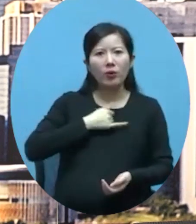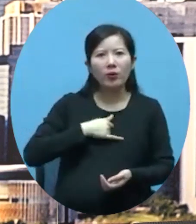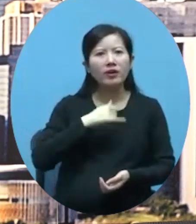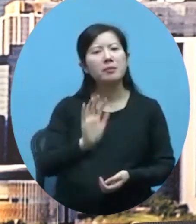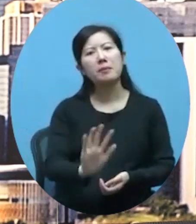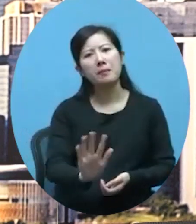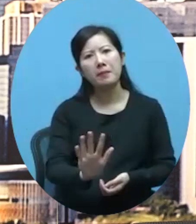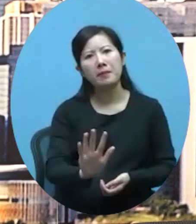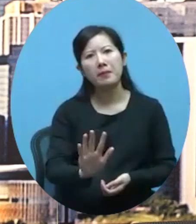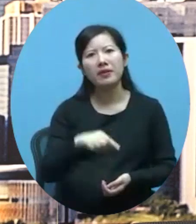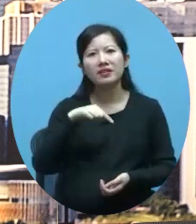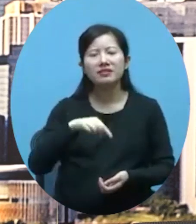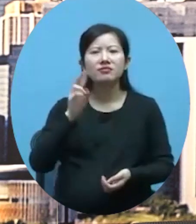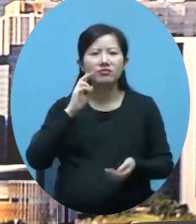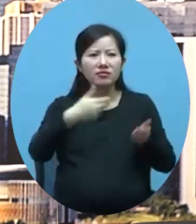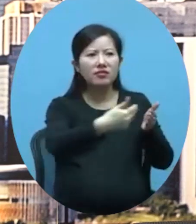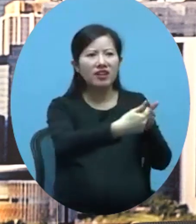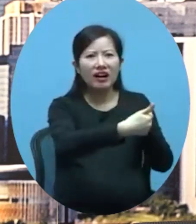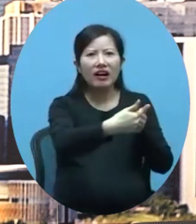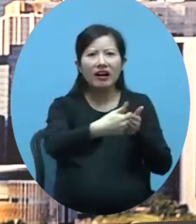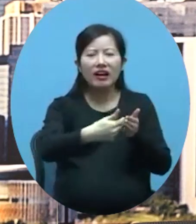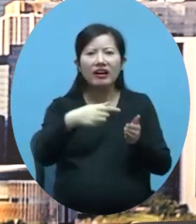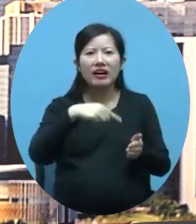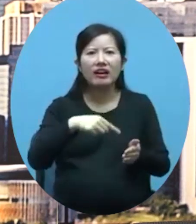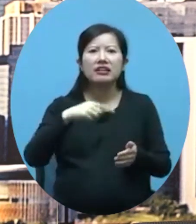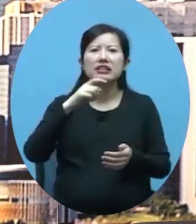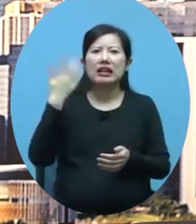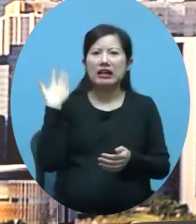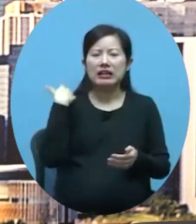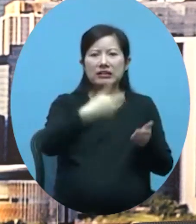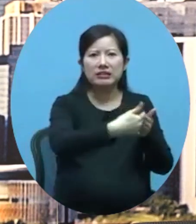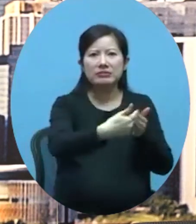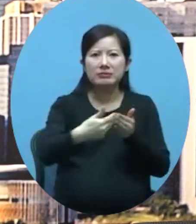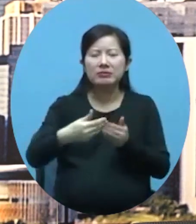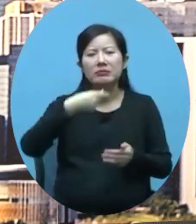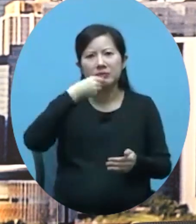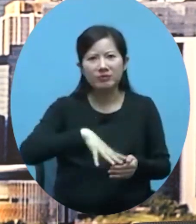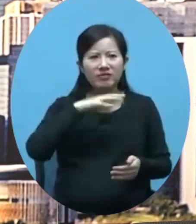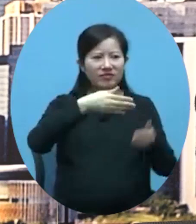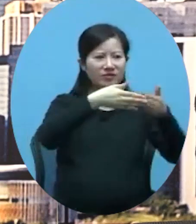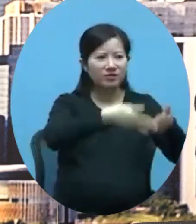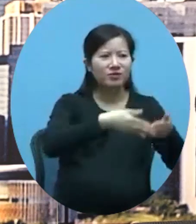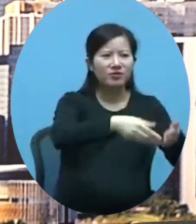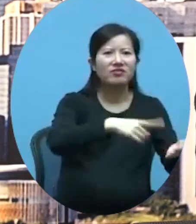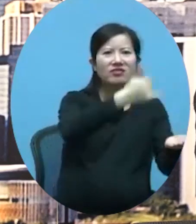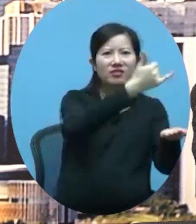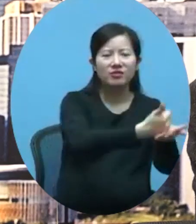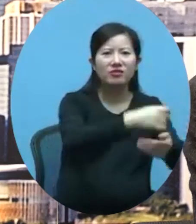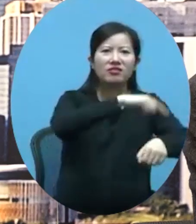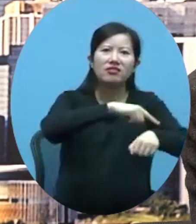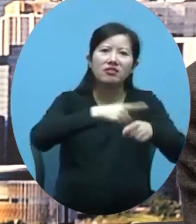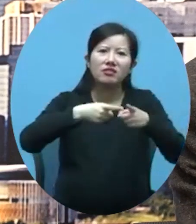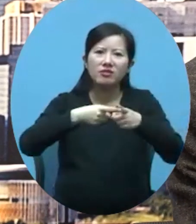应该是一些有接触历史的人所以这一批的香港人他在船上这么长时间和我们不